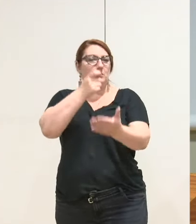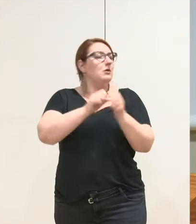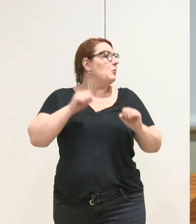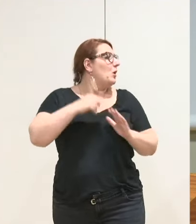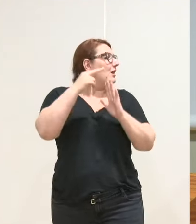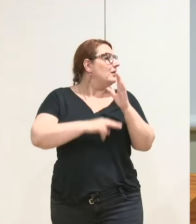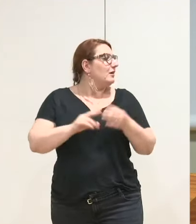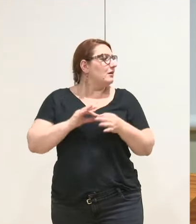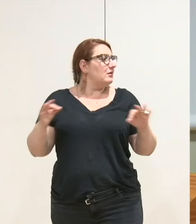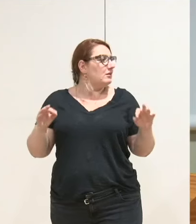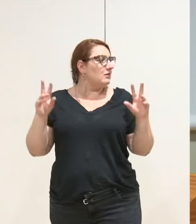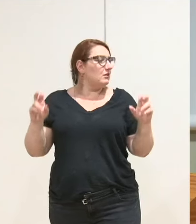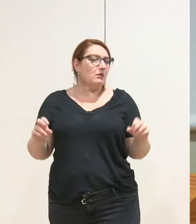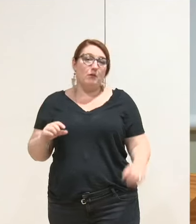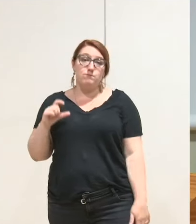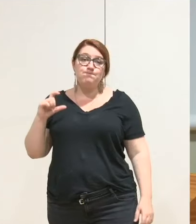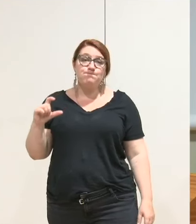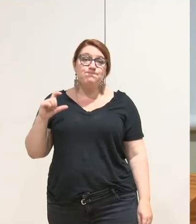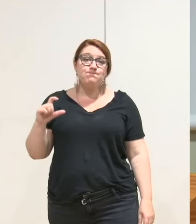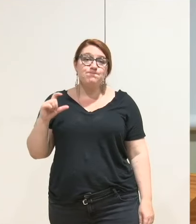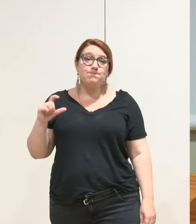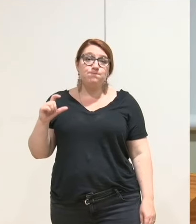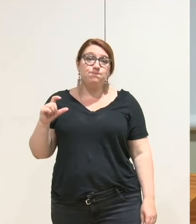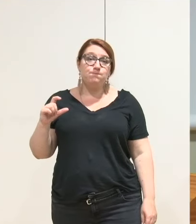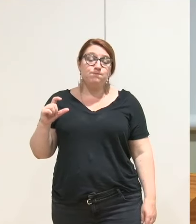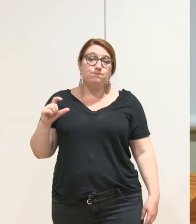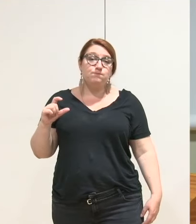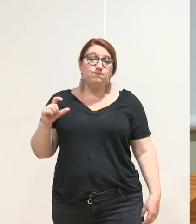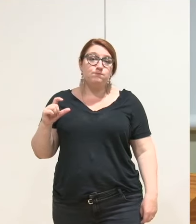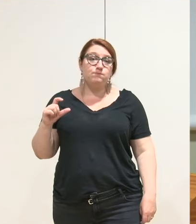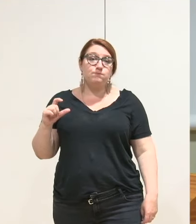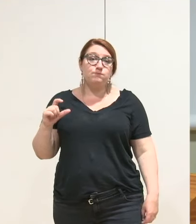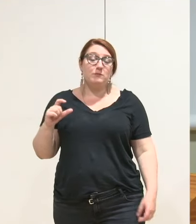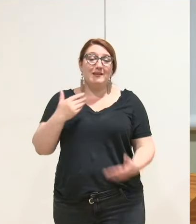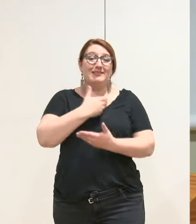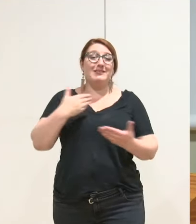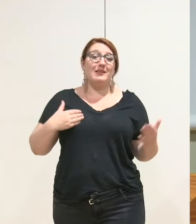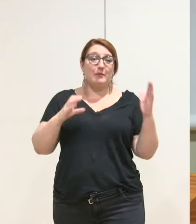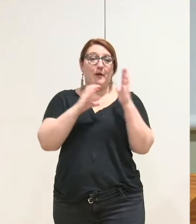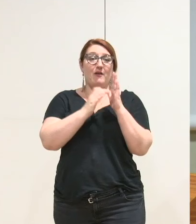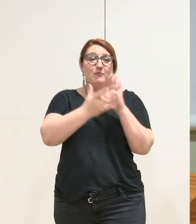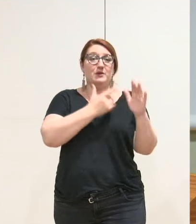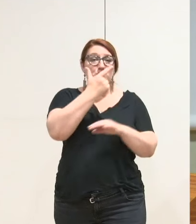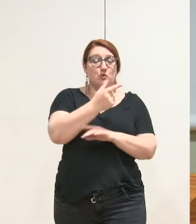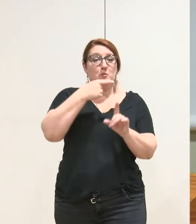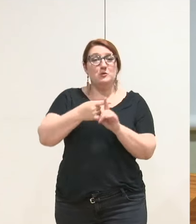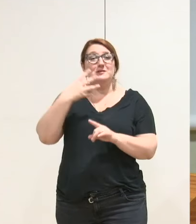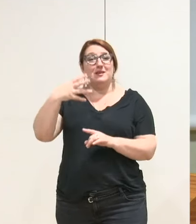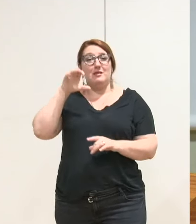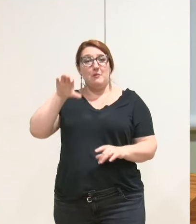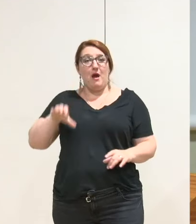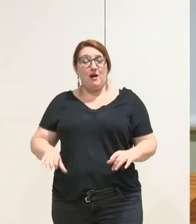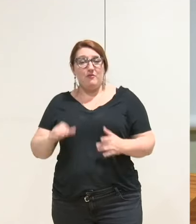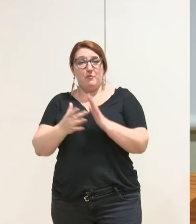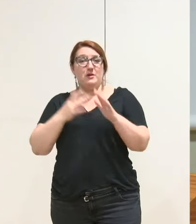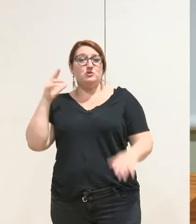actions il est ép c'est un amendement qui remplace le dernier paragraphe de la page 2 et les 4 premiers paragraphes de la page